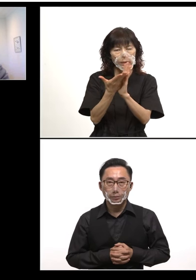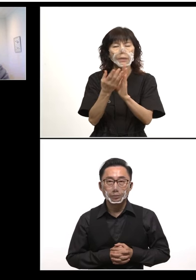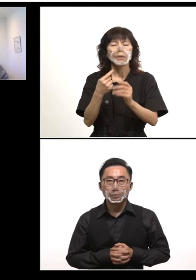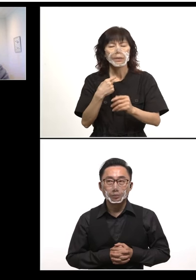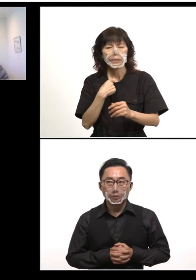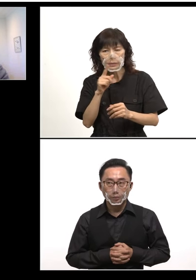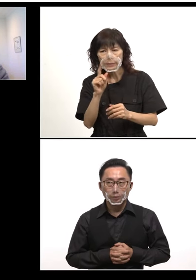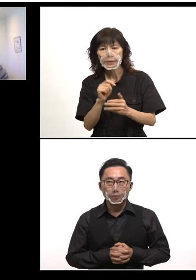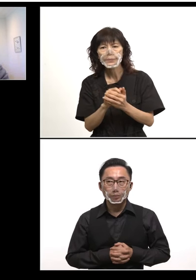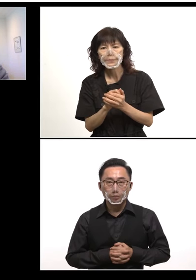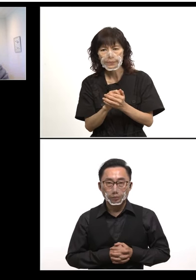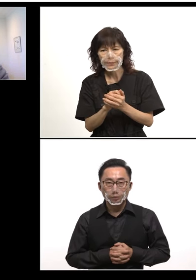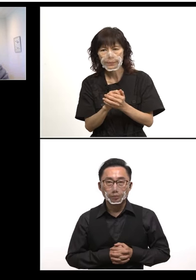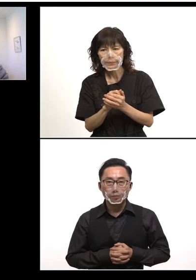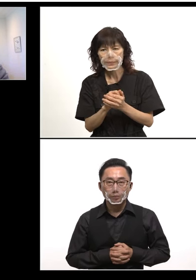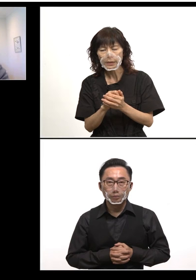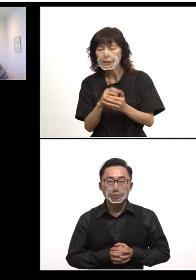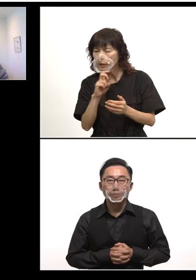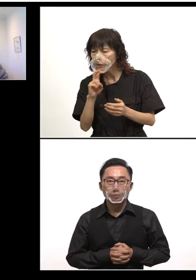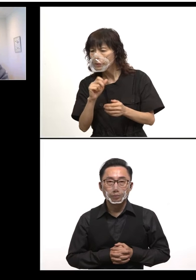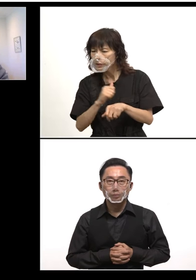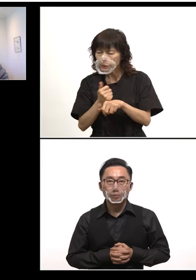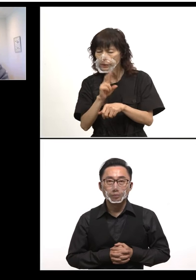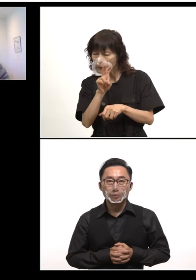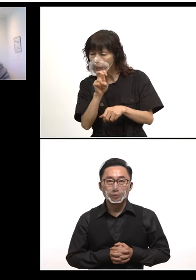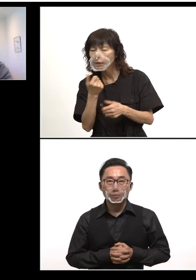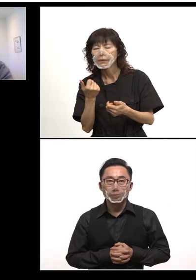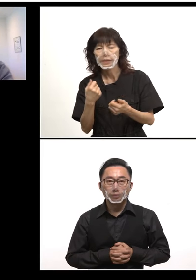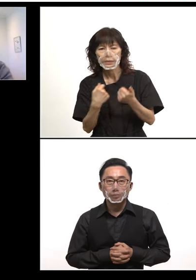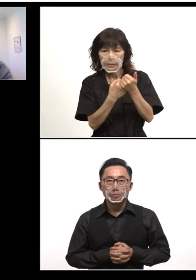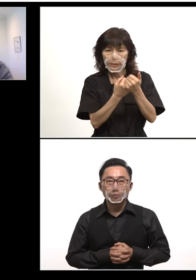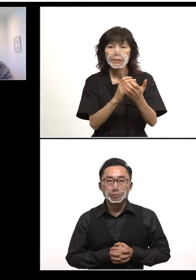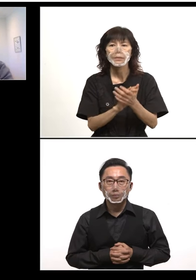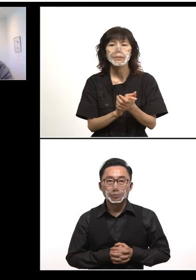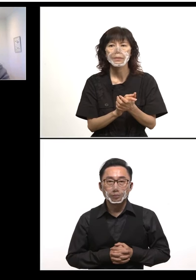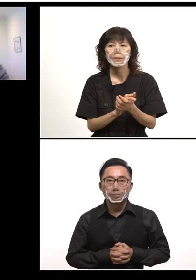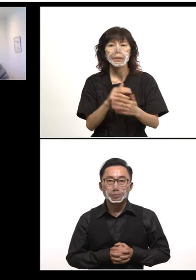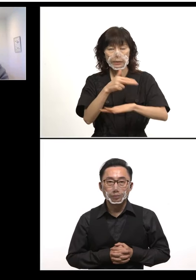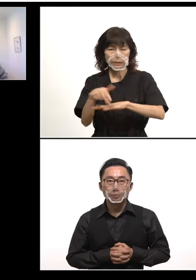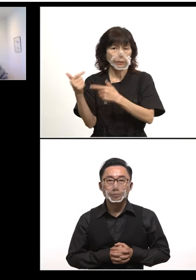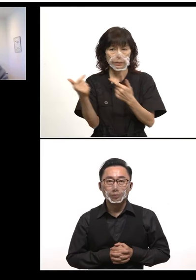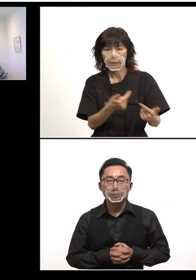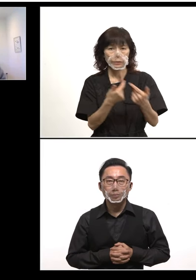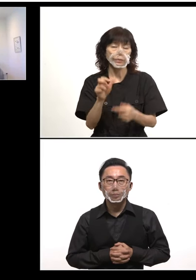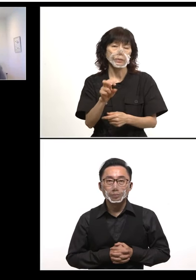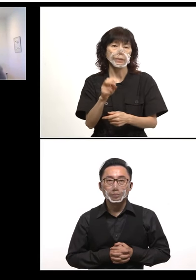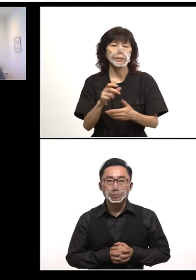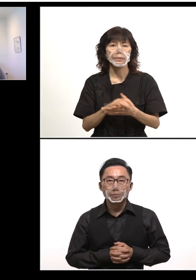哋點樣去揾到一啲可能性咯？咁呢樣嘢係我哋持續地喺度做緊嘅一樣嘢咯，係